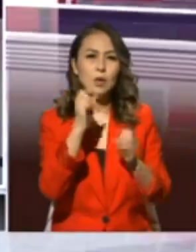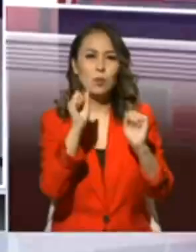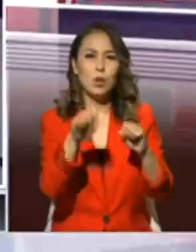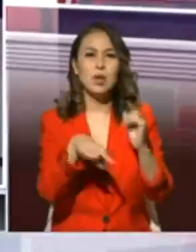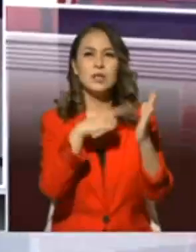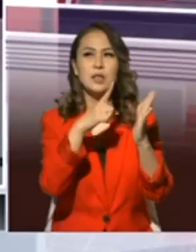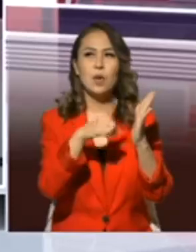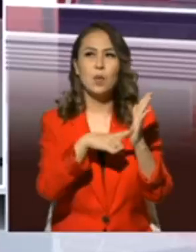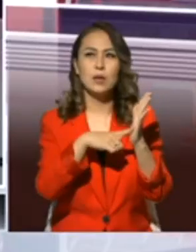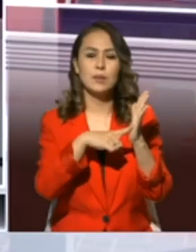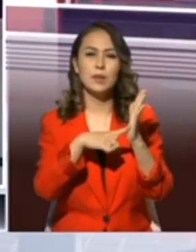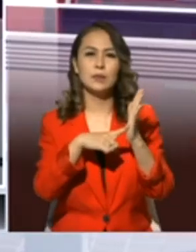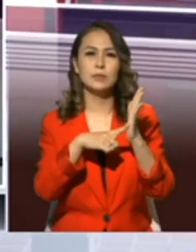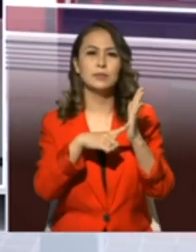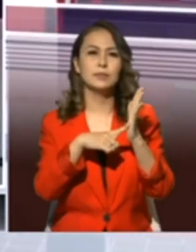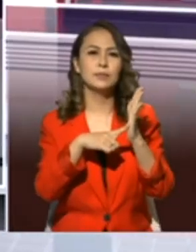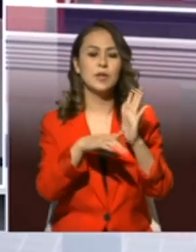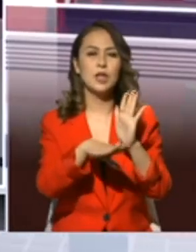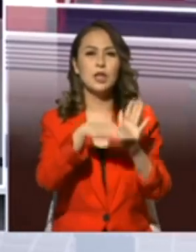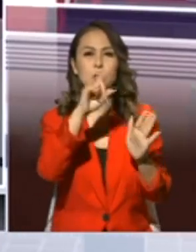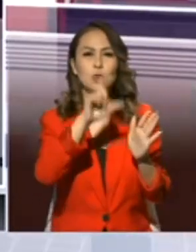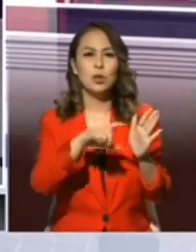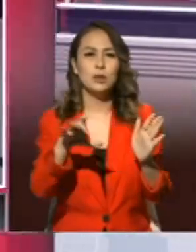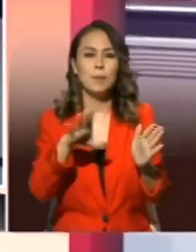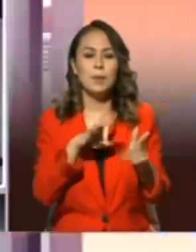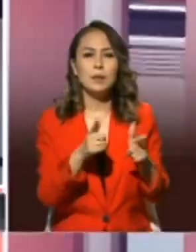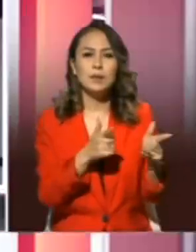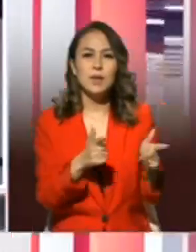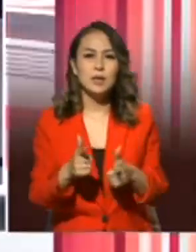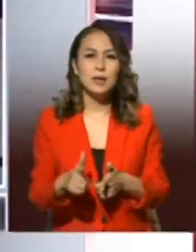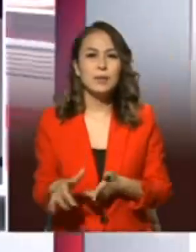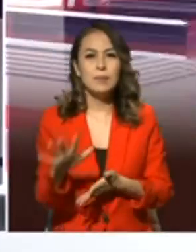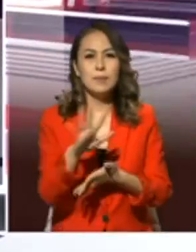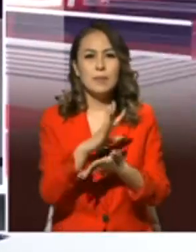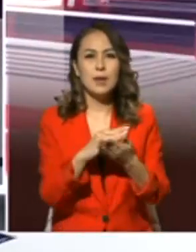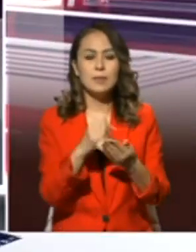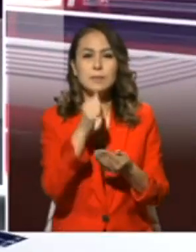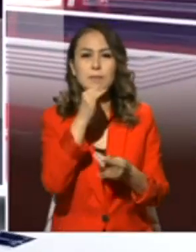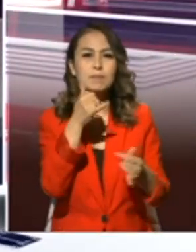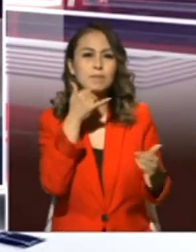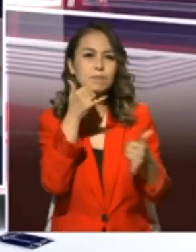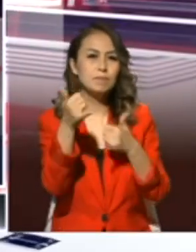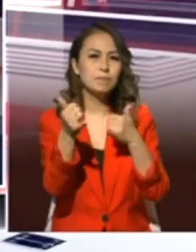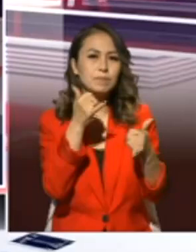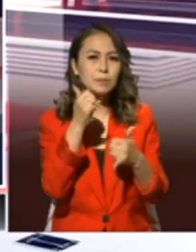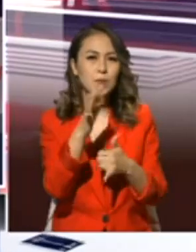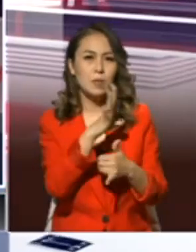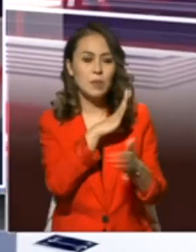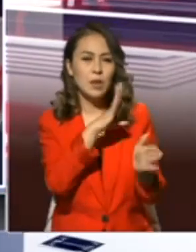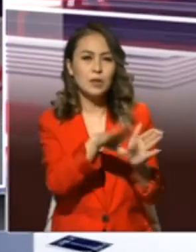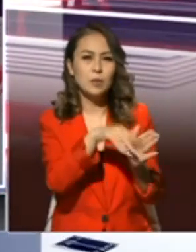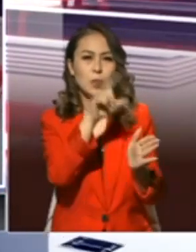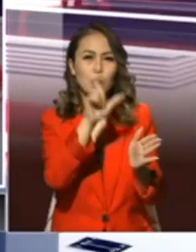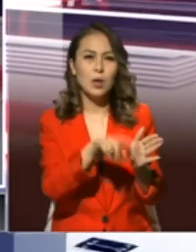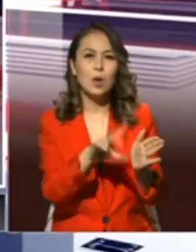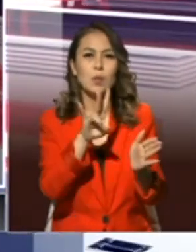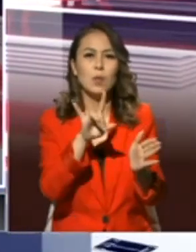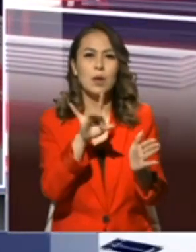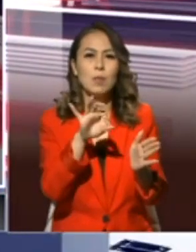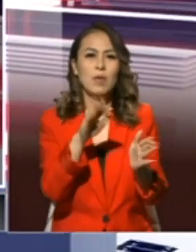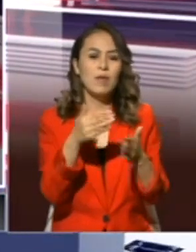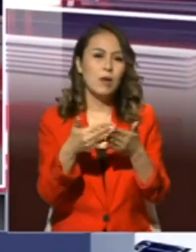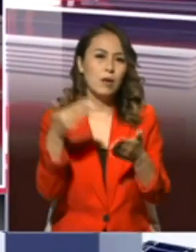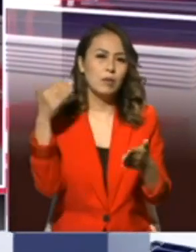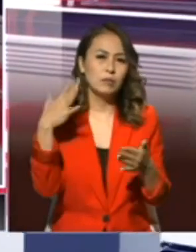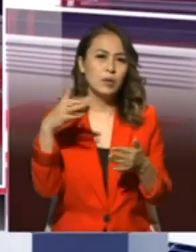сауалнаманы, сауалды депутаттық сұрақты дайындаған азаматтардың бәріне біз хабарласуға тырыстық. Әсіресе депутат Гүлдара Нұрымоваға өткен жұмадан